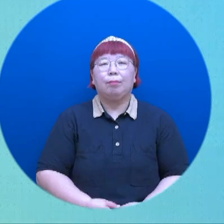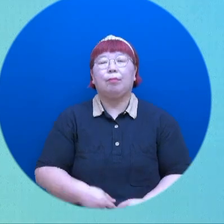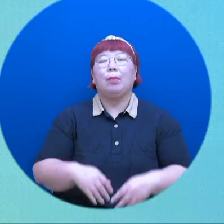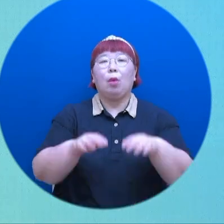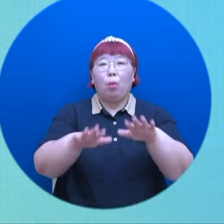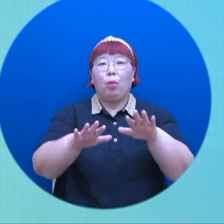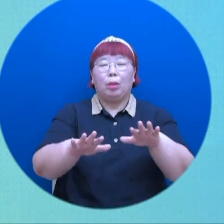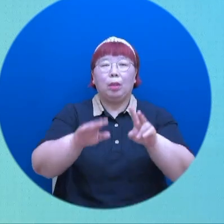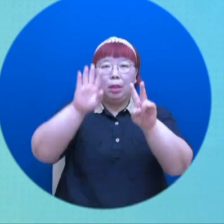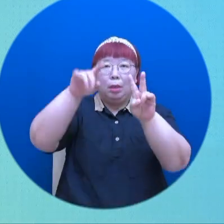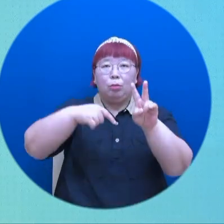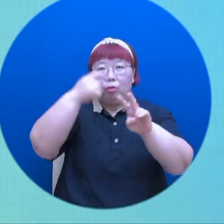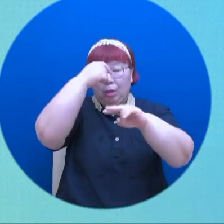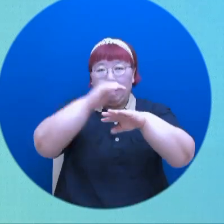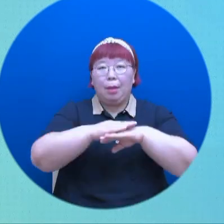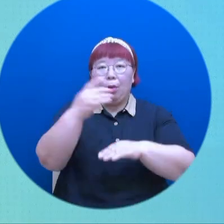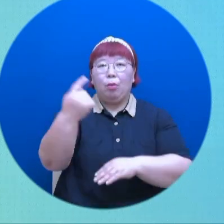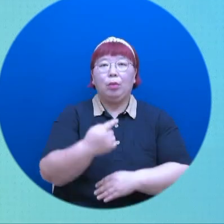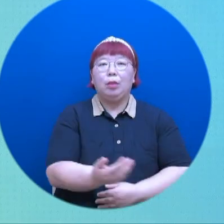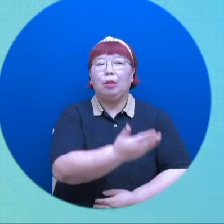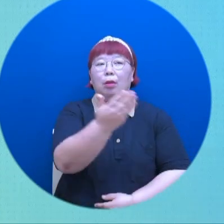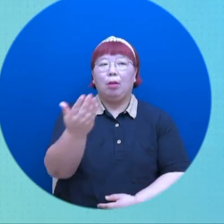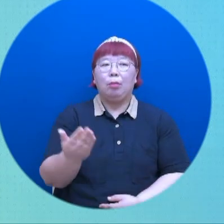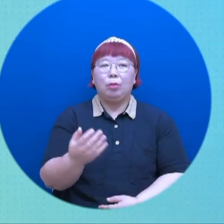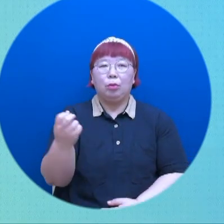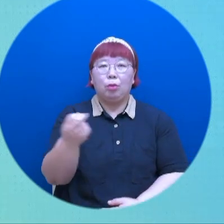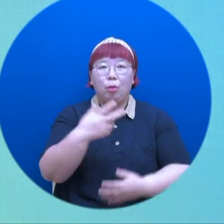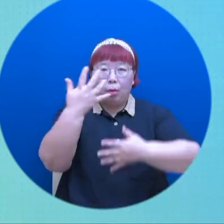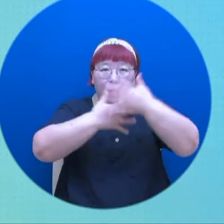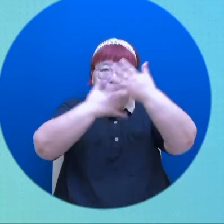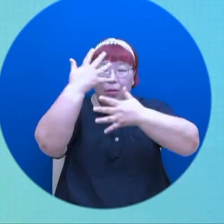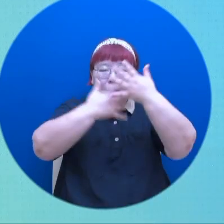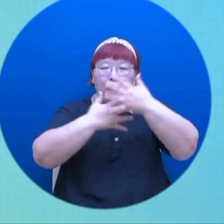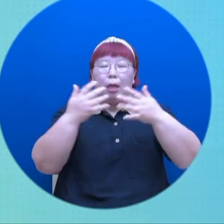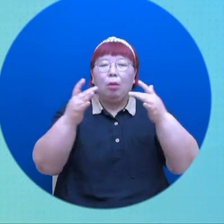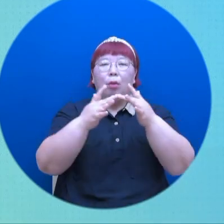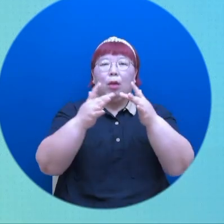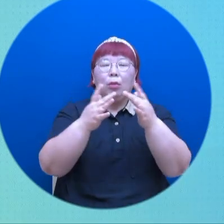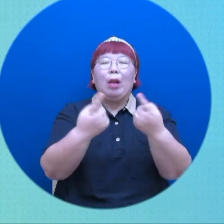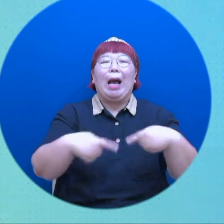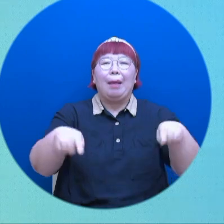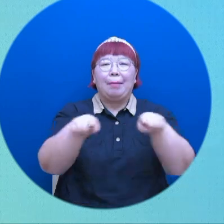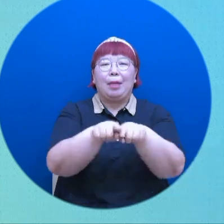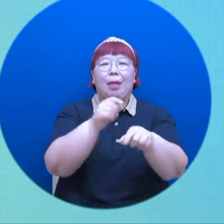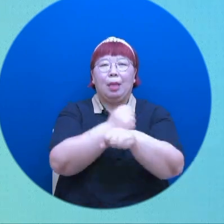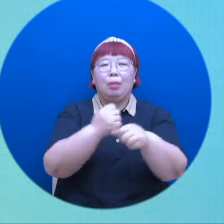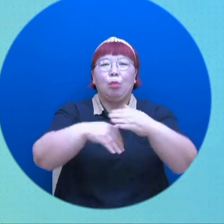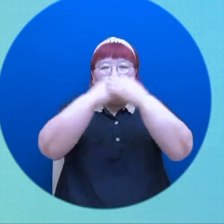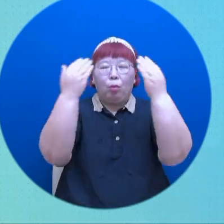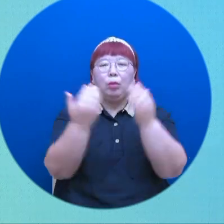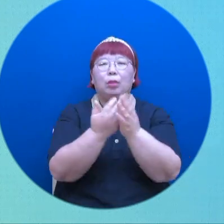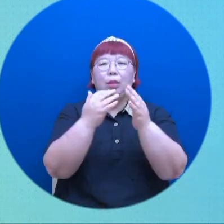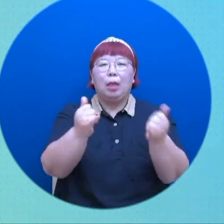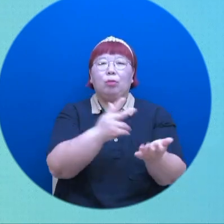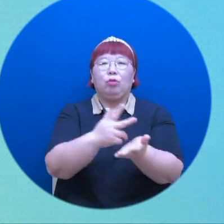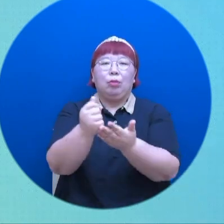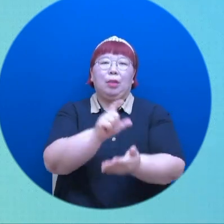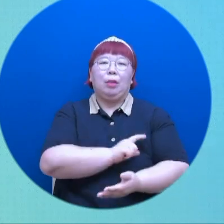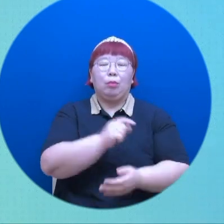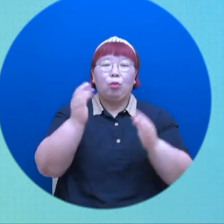나오신 여러분들, 그리고 영상과 온라인으로 함께한 모든 분들 주님의 이름으로